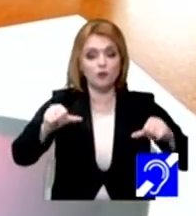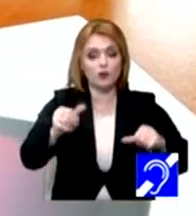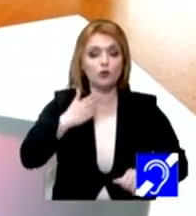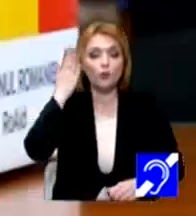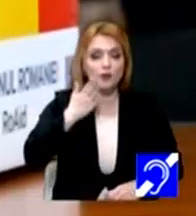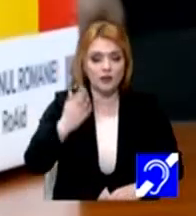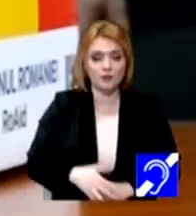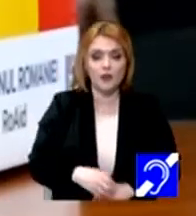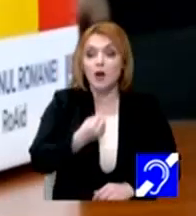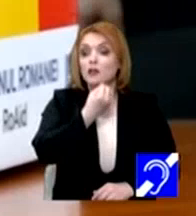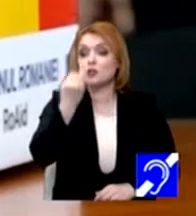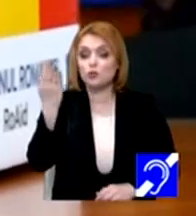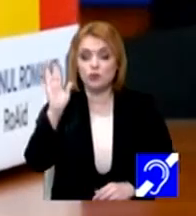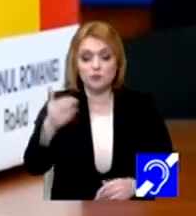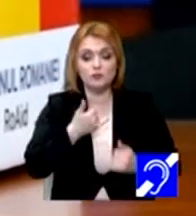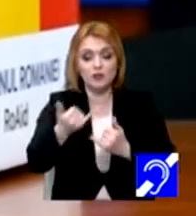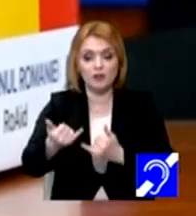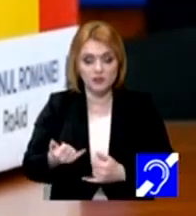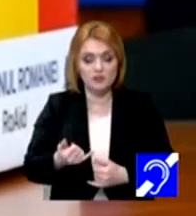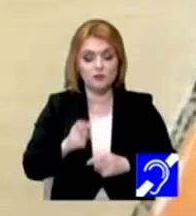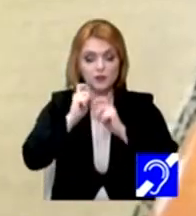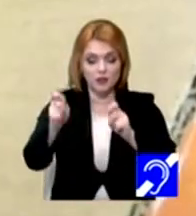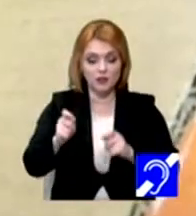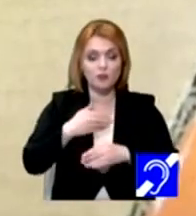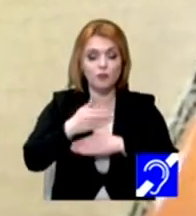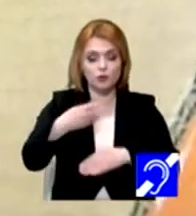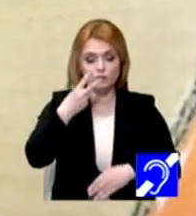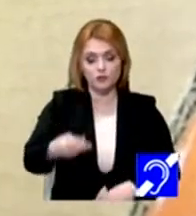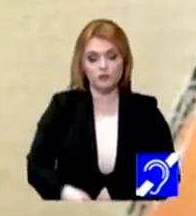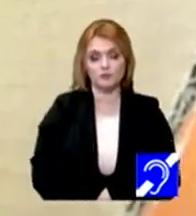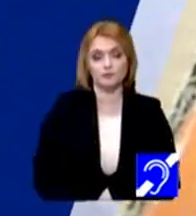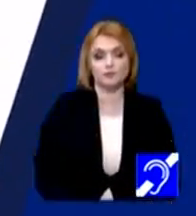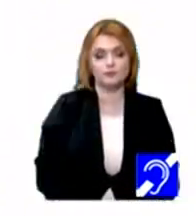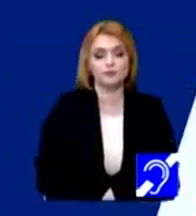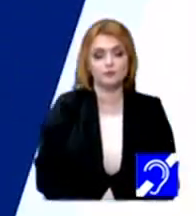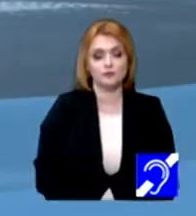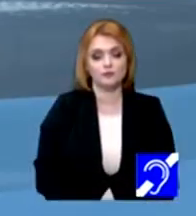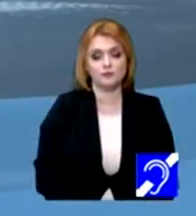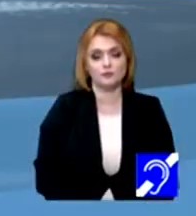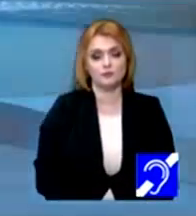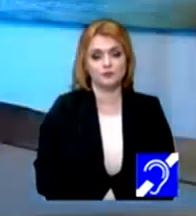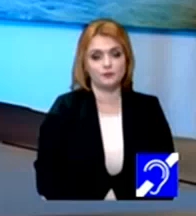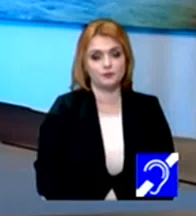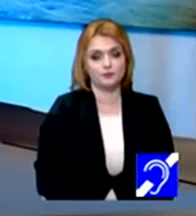dintre ei beneficiază de această donație, aflați puțin mai târziu în telejurnal.